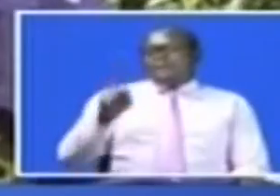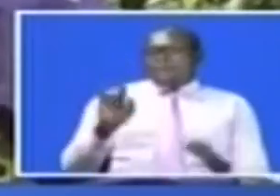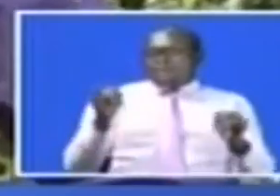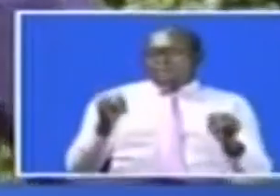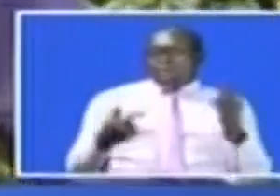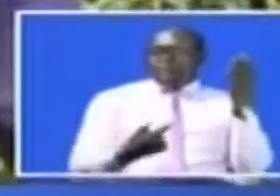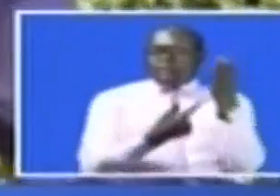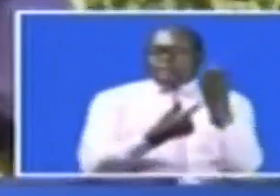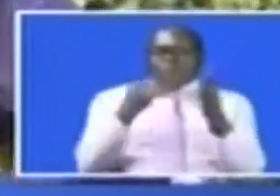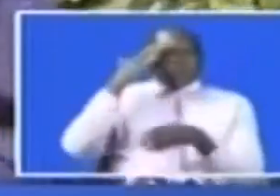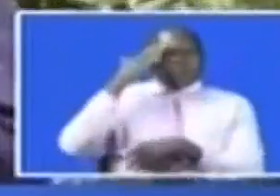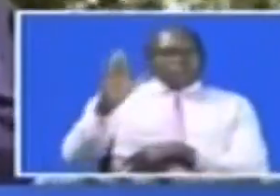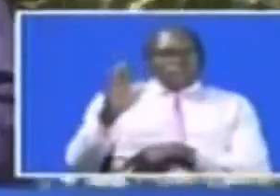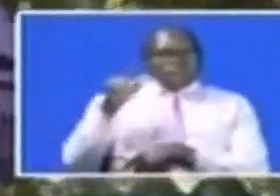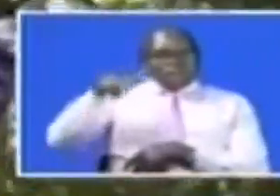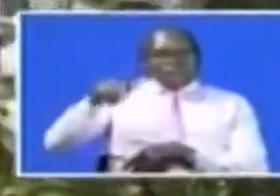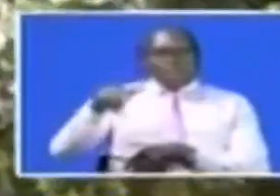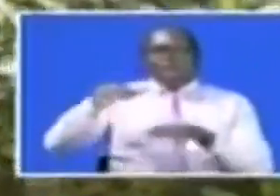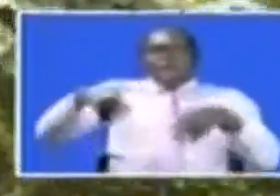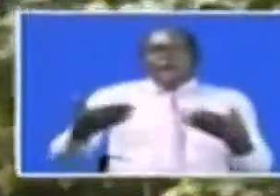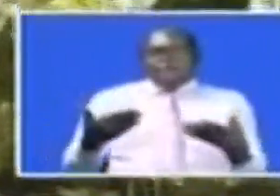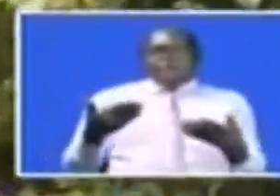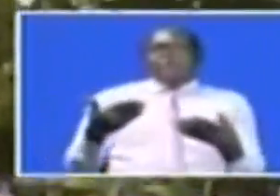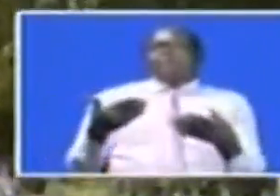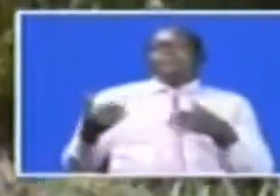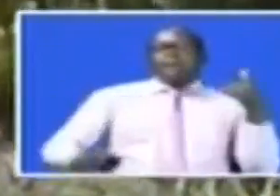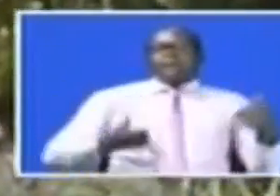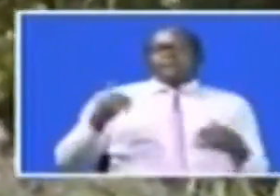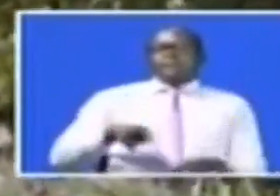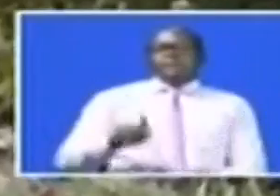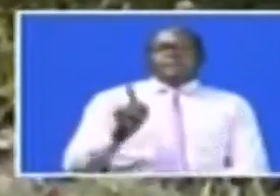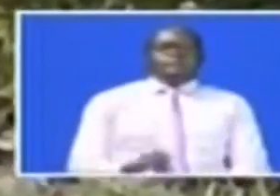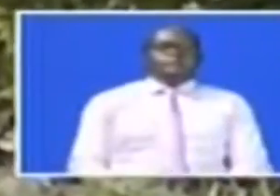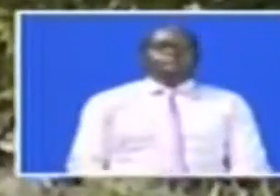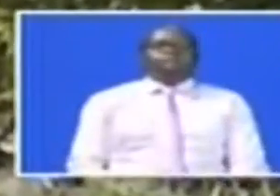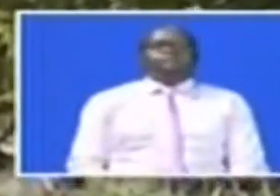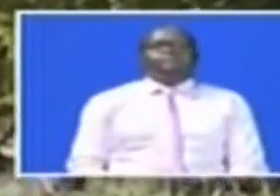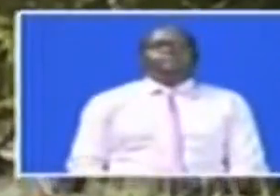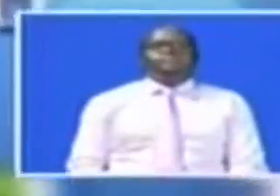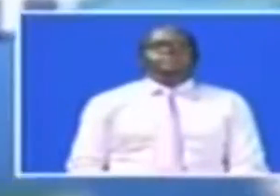KTN News, makala ya TeknoHama. Na hivi ndivyo anavyojiburudisha.